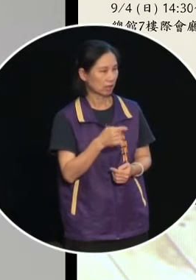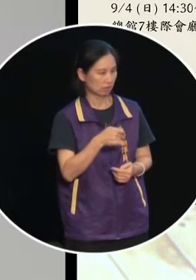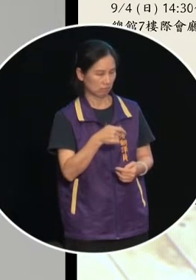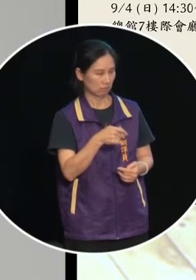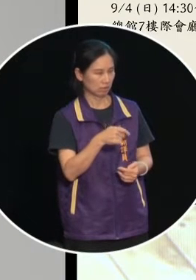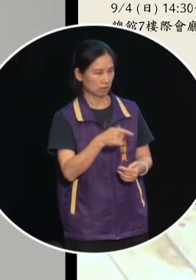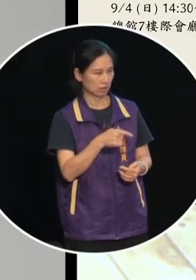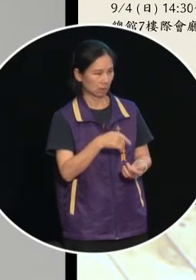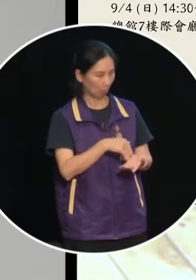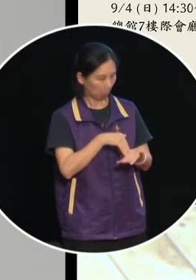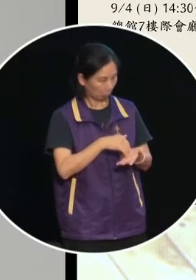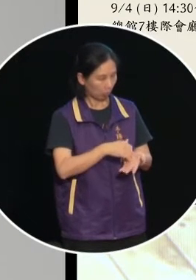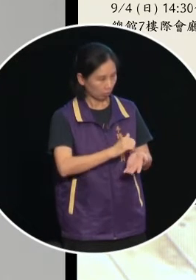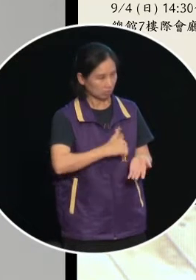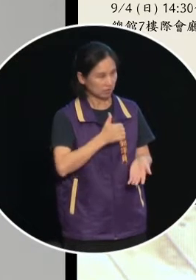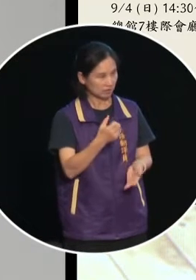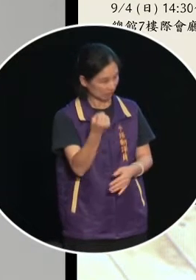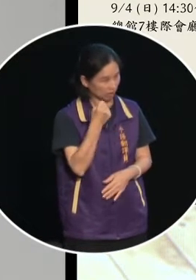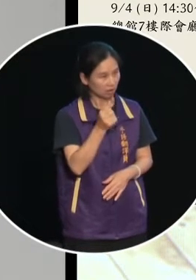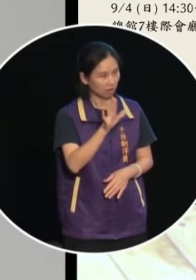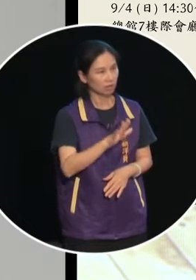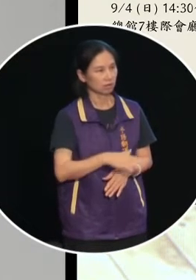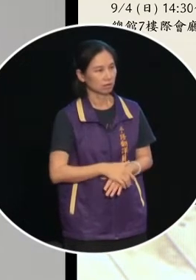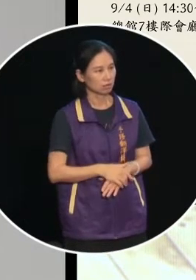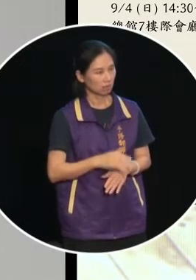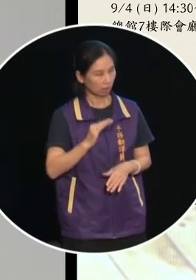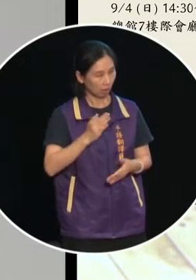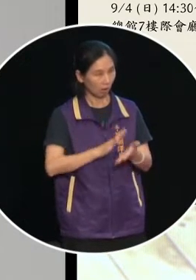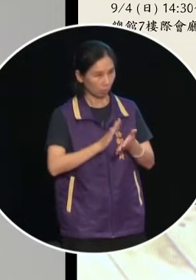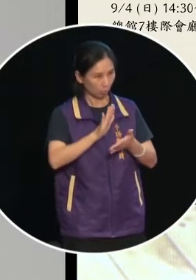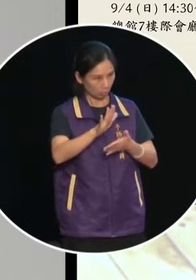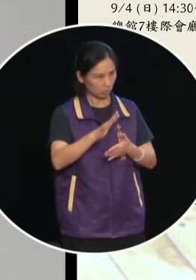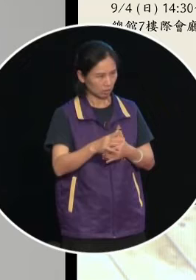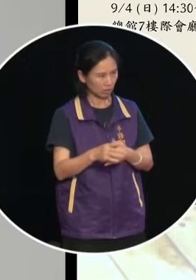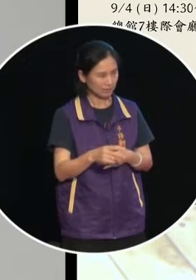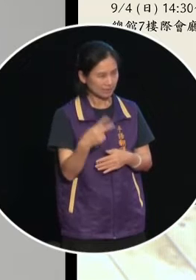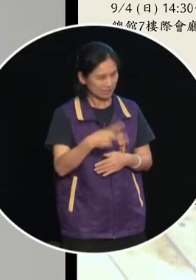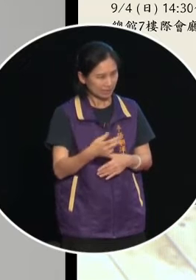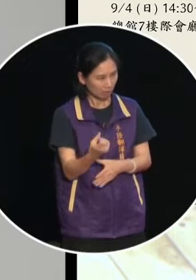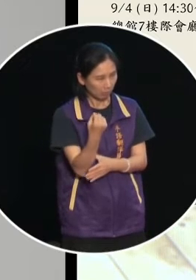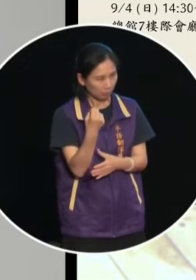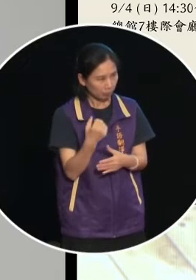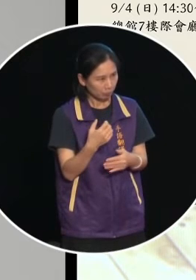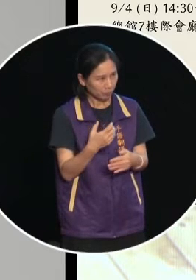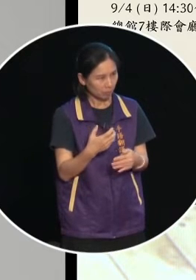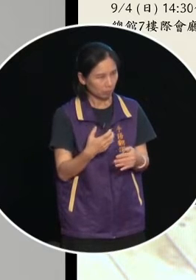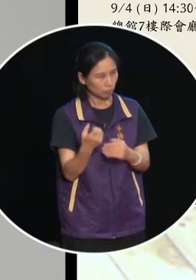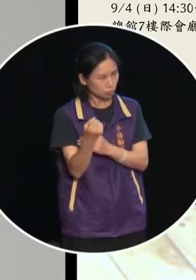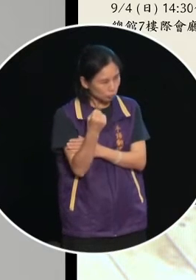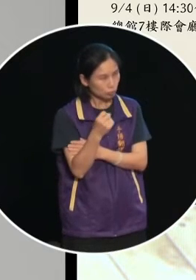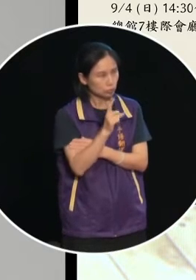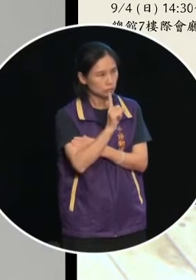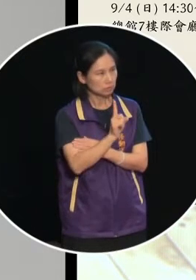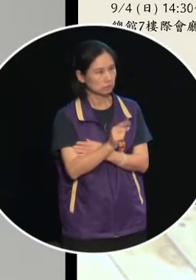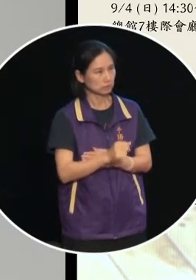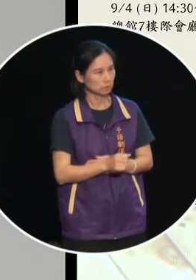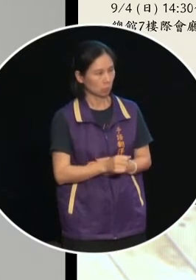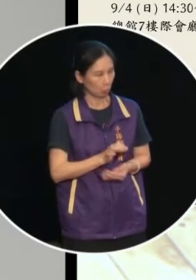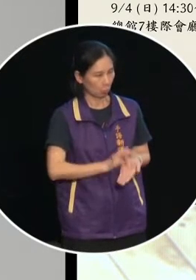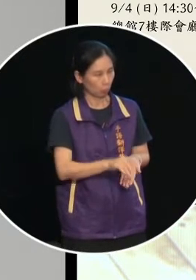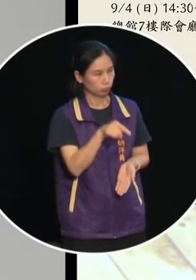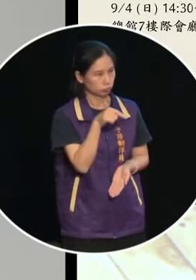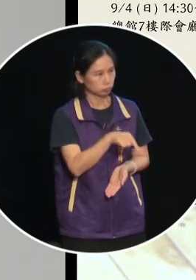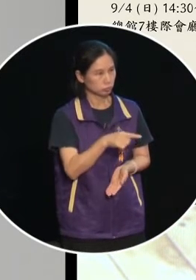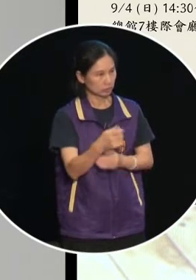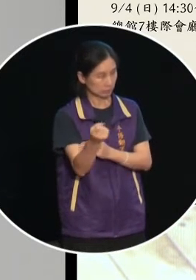实力的一个效果。不过我觉得未来要更加努力就用软实力的力量来获